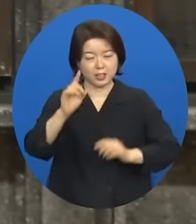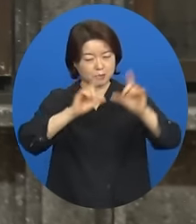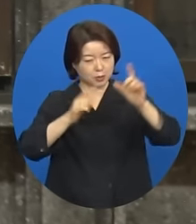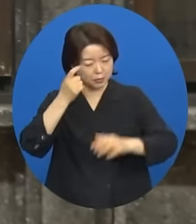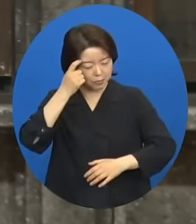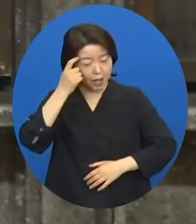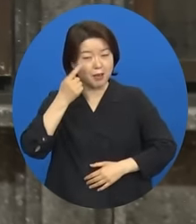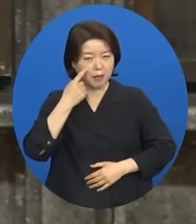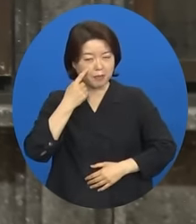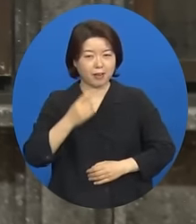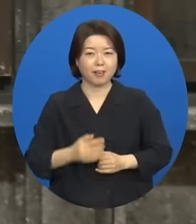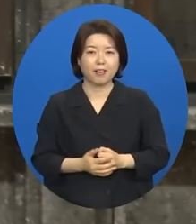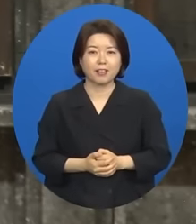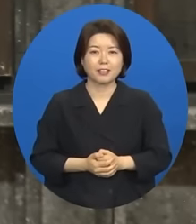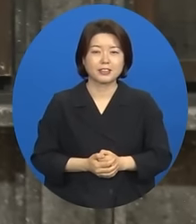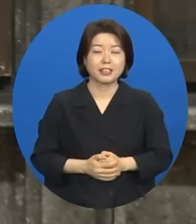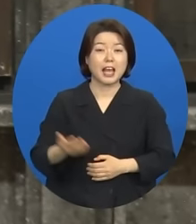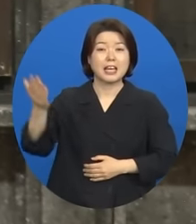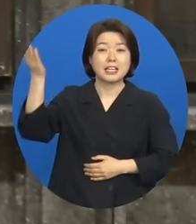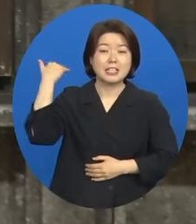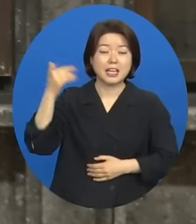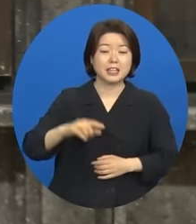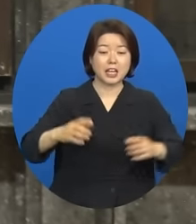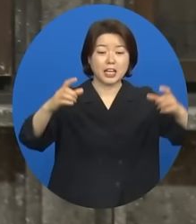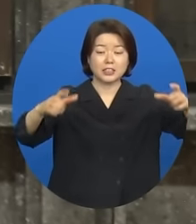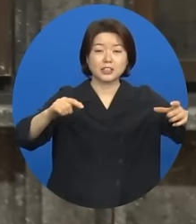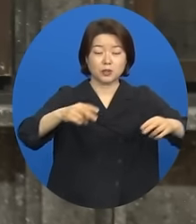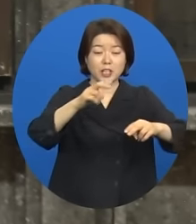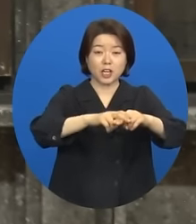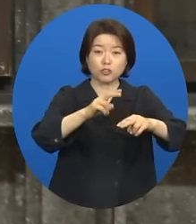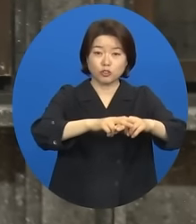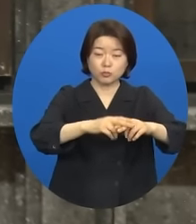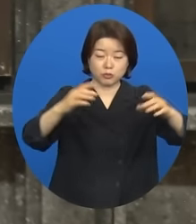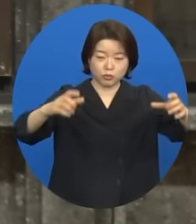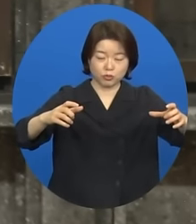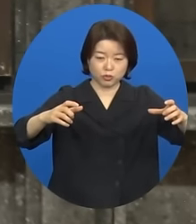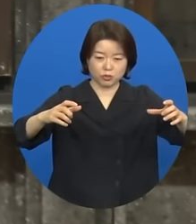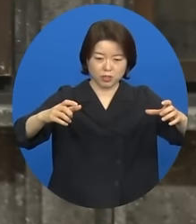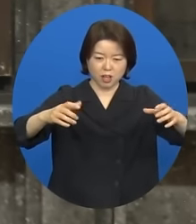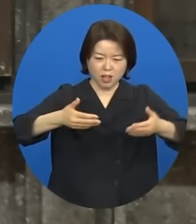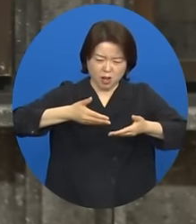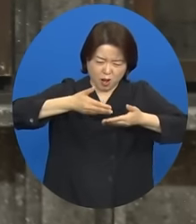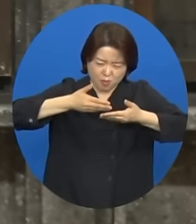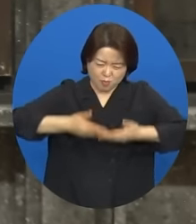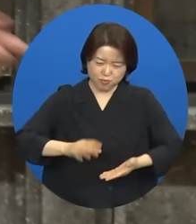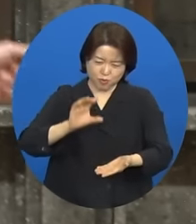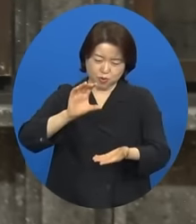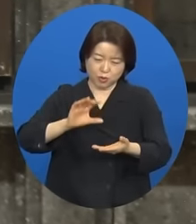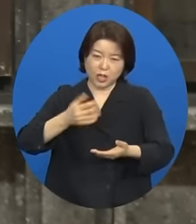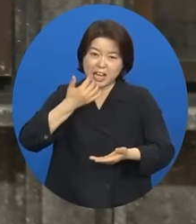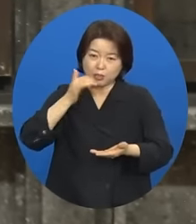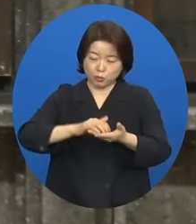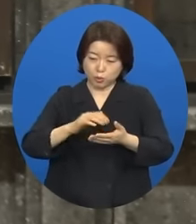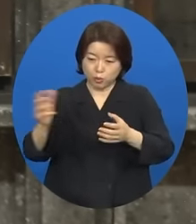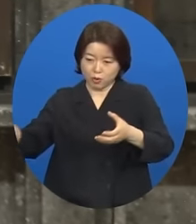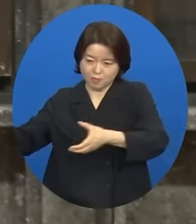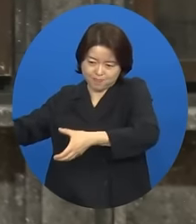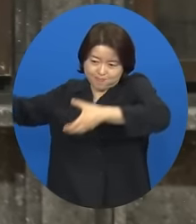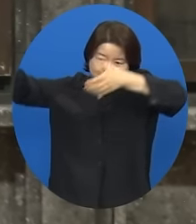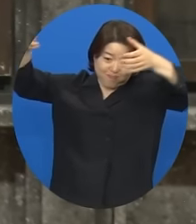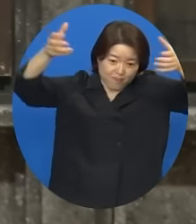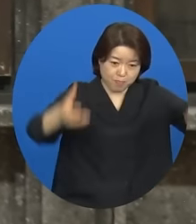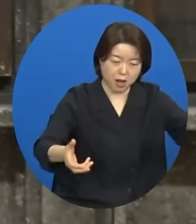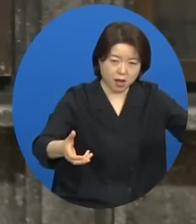보시면요. 여러분 그 고대 근동의 우물은 무거운 돌로 가려져 있습니다. 동물이 자꾸 빠져 죽거든요.